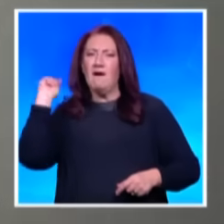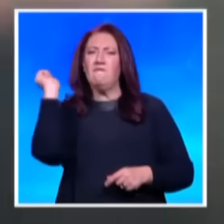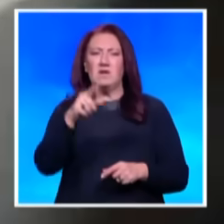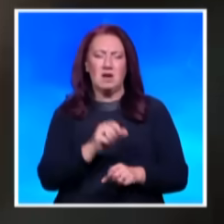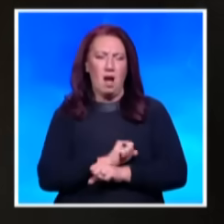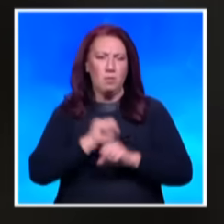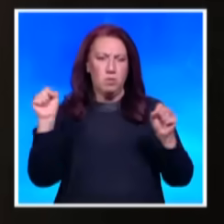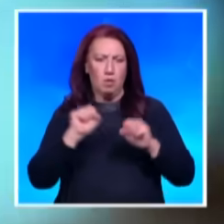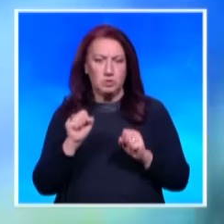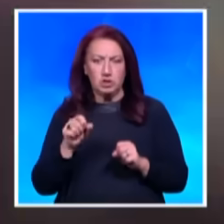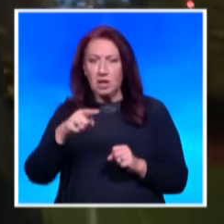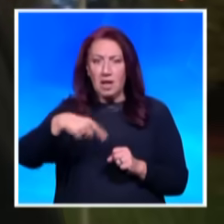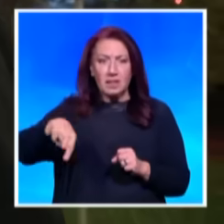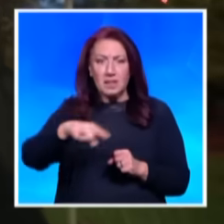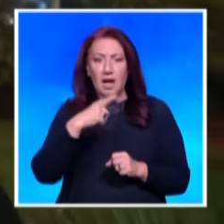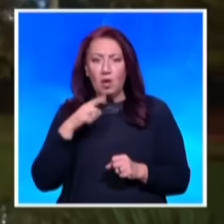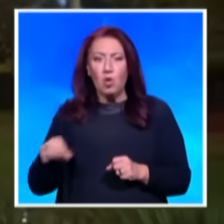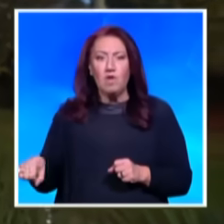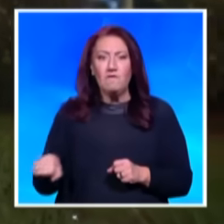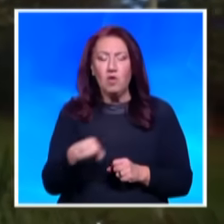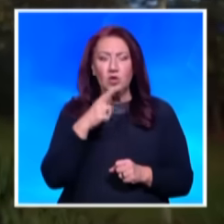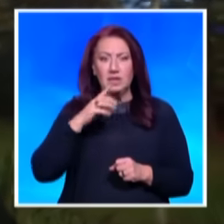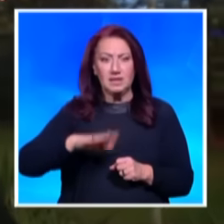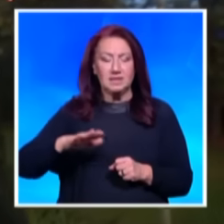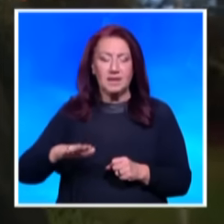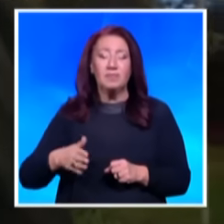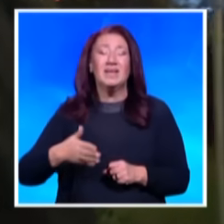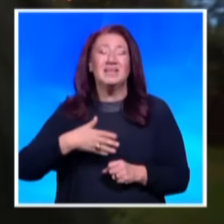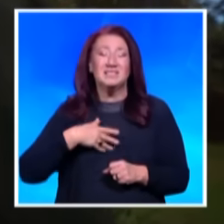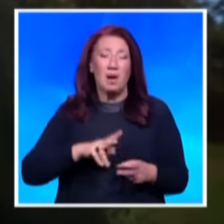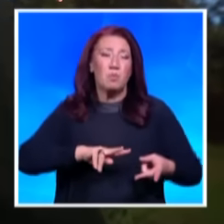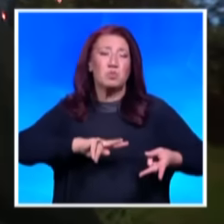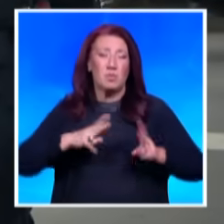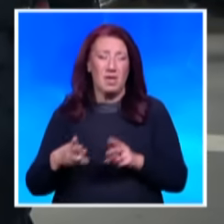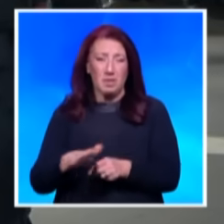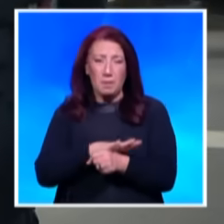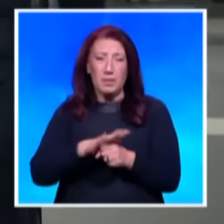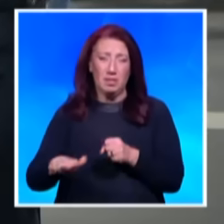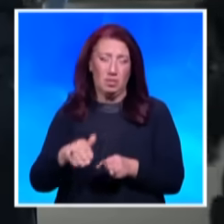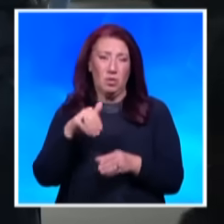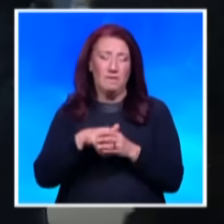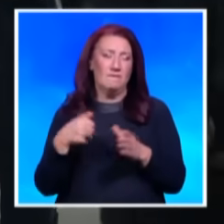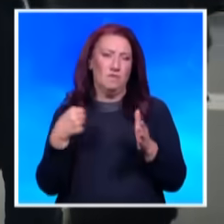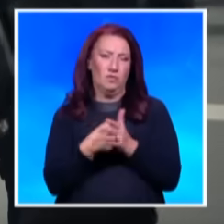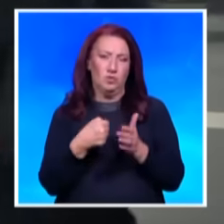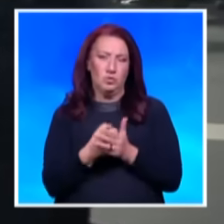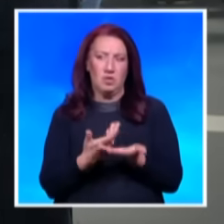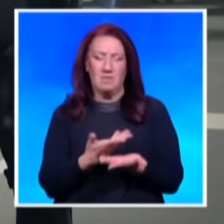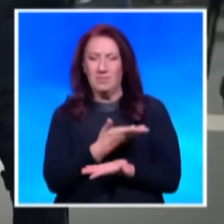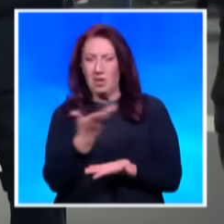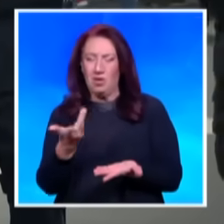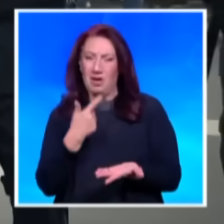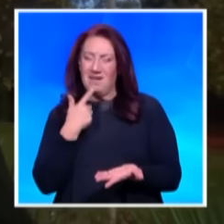Някои бяха с децата си. Искаме да се промени цялостното управление на футбола. Когато някои хора прекаляват с наглостта си,